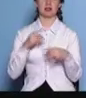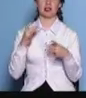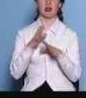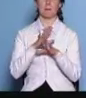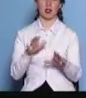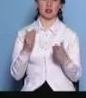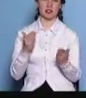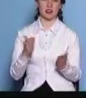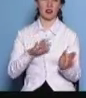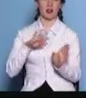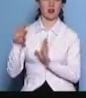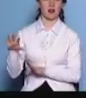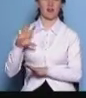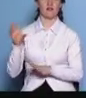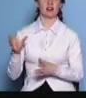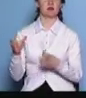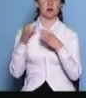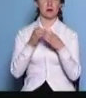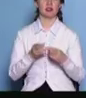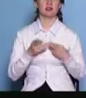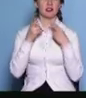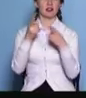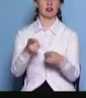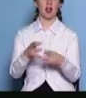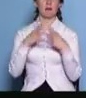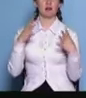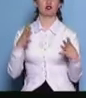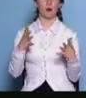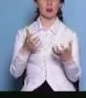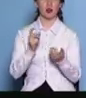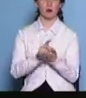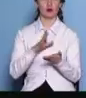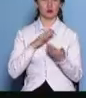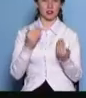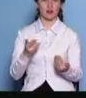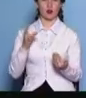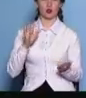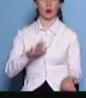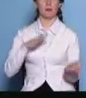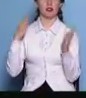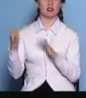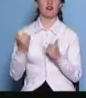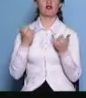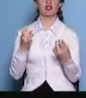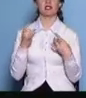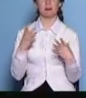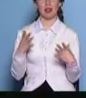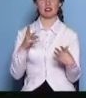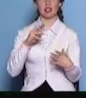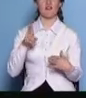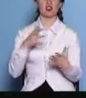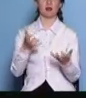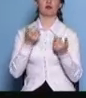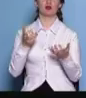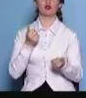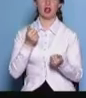Ижевске мобилизован весь полицейский состав. Большой прием, запланированный на сегодня, перенесли. Но в честь праздника сотрудники внутренних дел получали поздравления